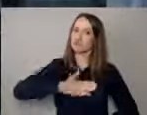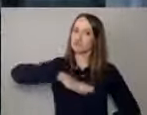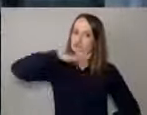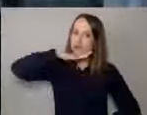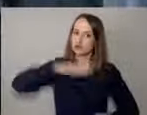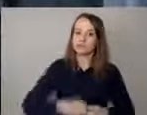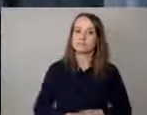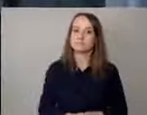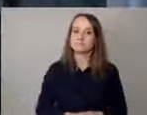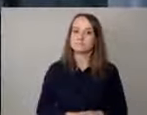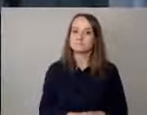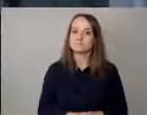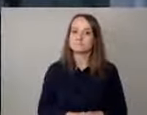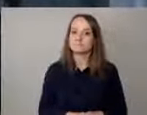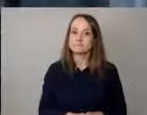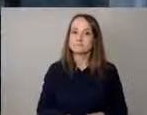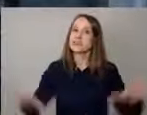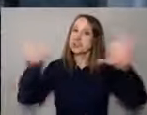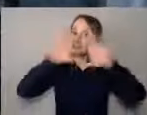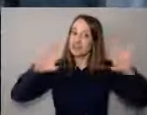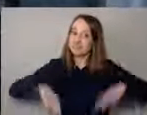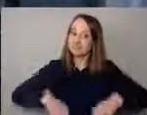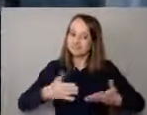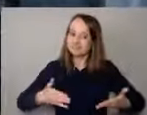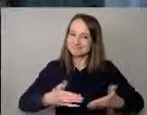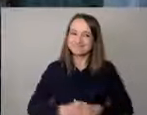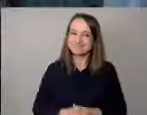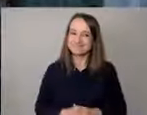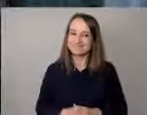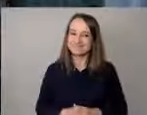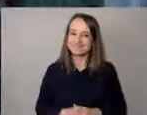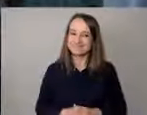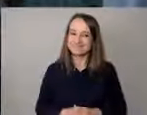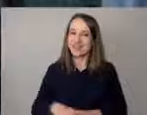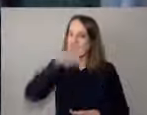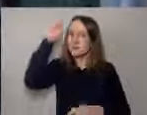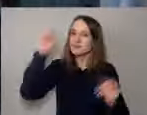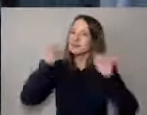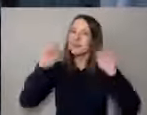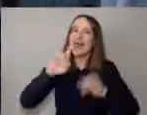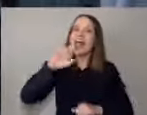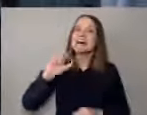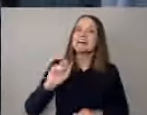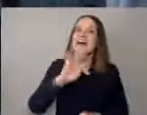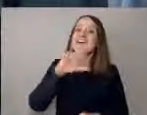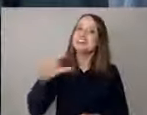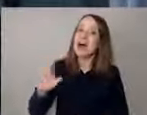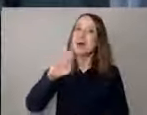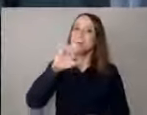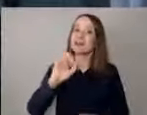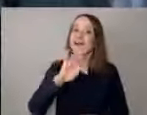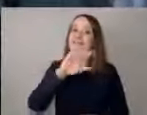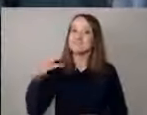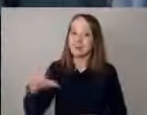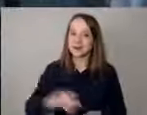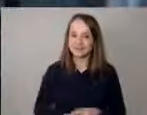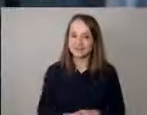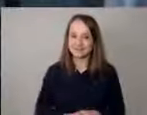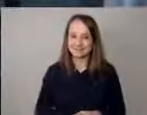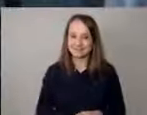Rafał! Szanowni Rafał, Państwo! Rafał, Rafał, Rafał, Rafał, Rafał, Rafał,